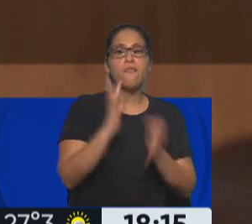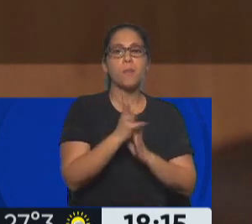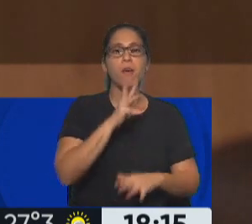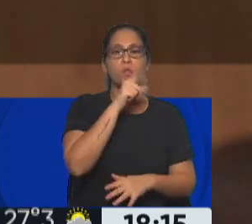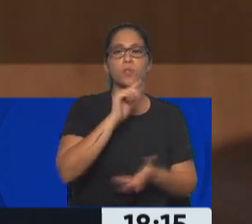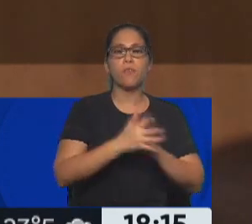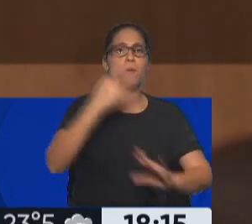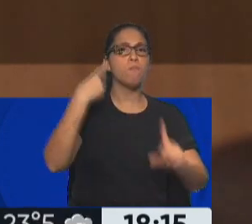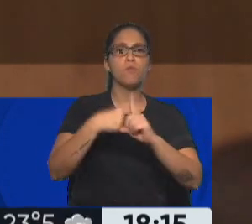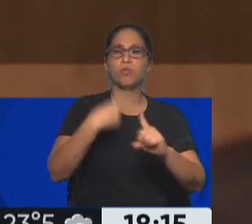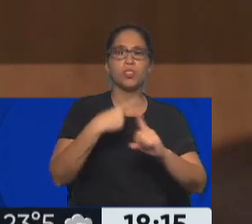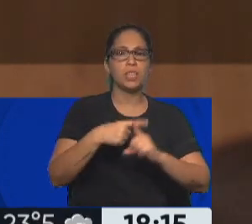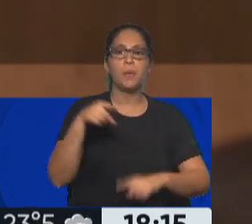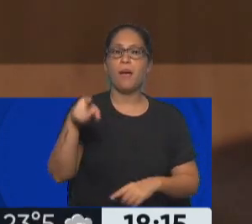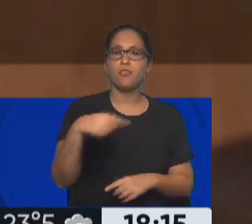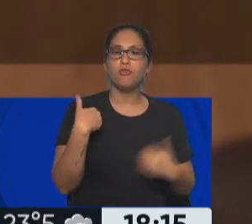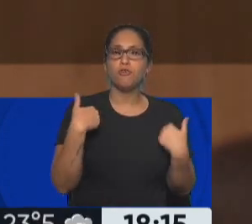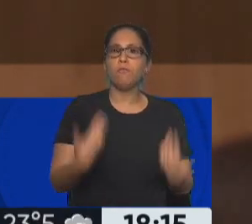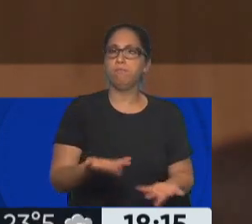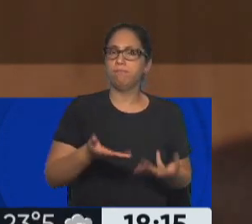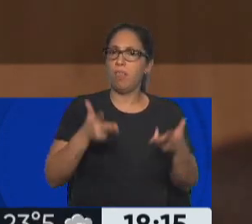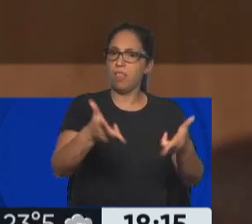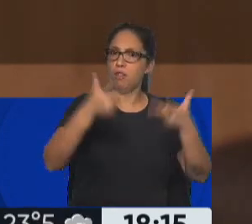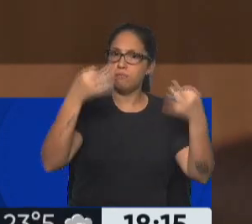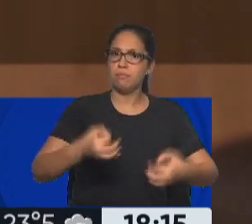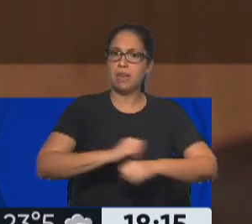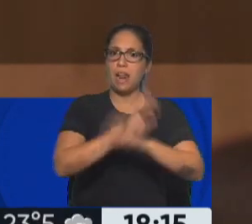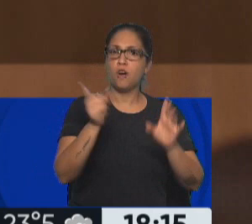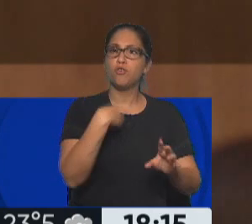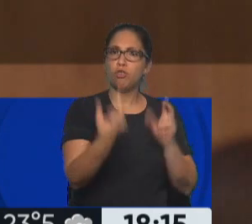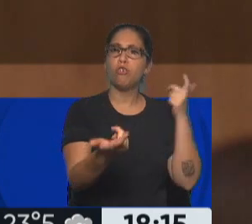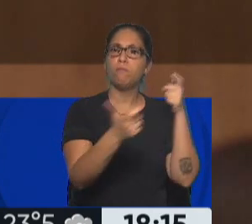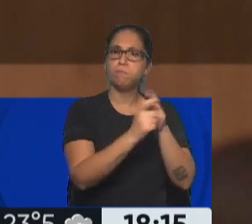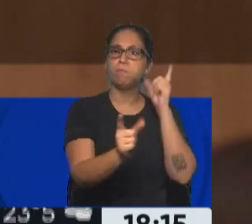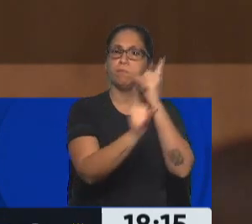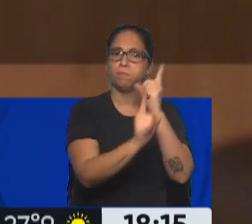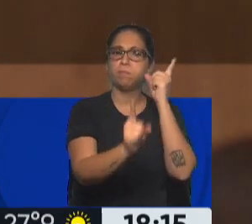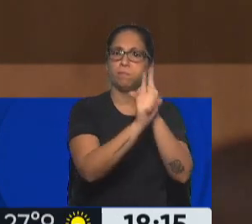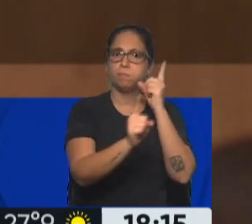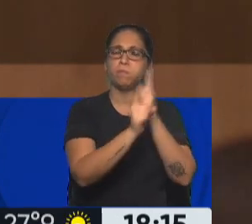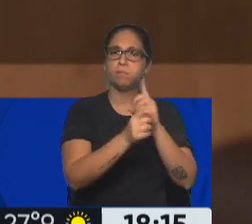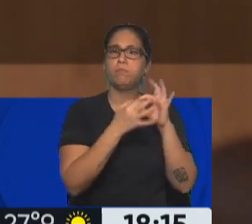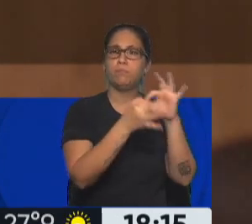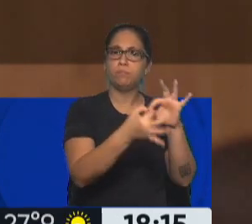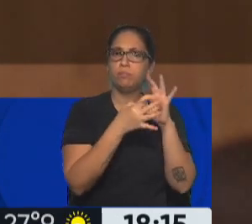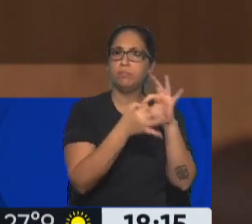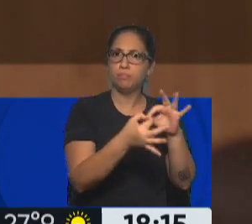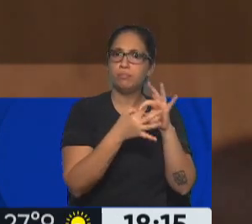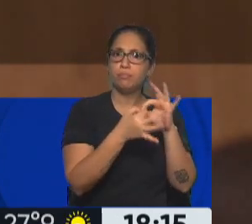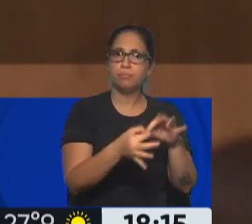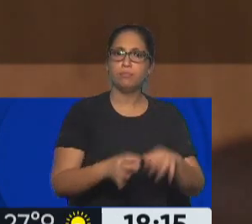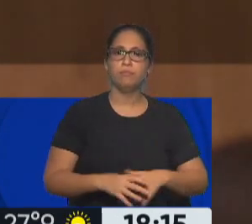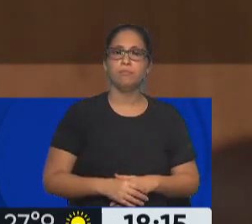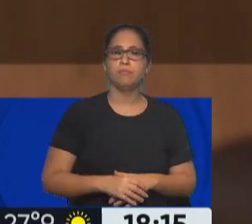степени положительно. Это я могу точно сказать. Мы с ним неоднократно встречались лично и поддерживали отношения